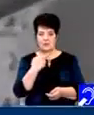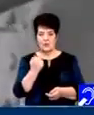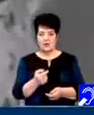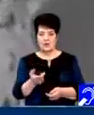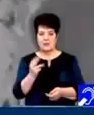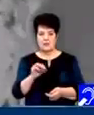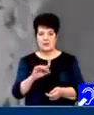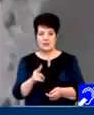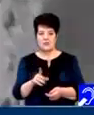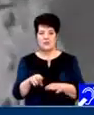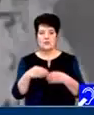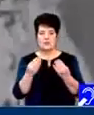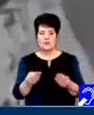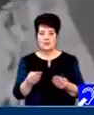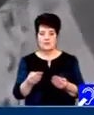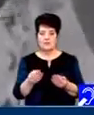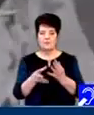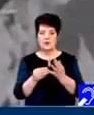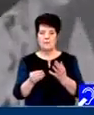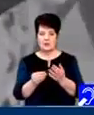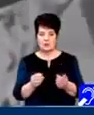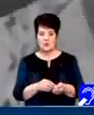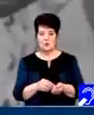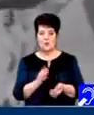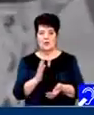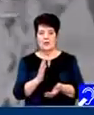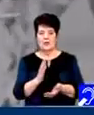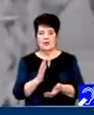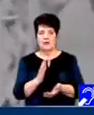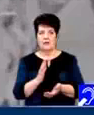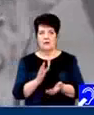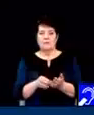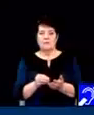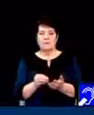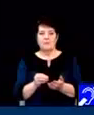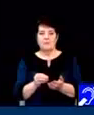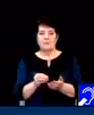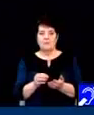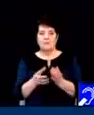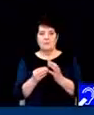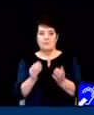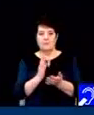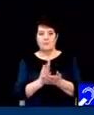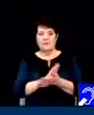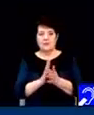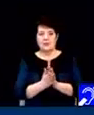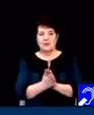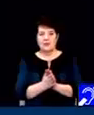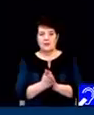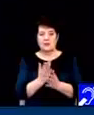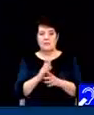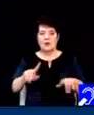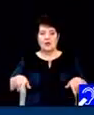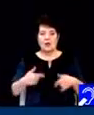deci, darea țăranilor pământului, cât mai mult pământ, minim 6 hectare, ca să poată crea